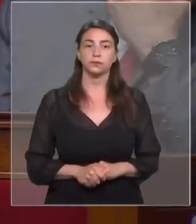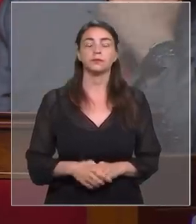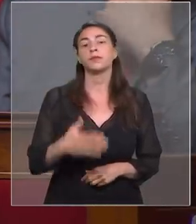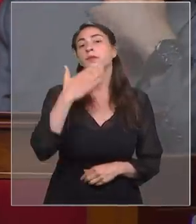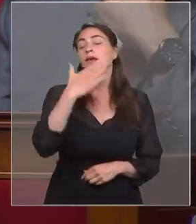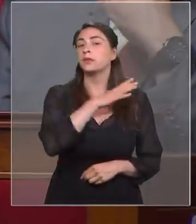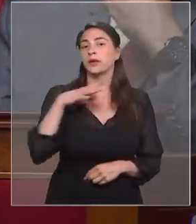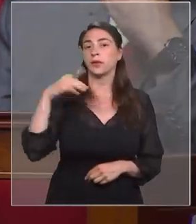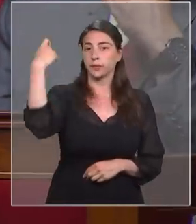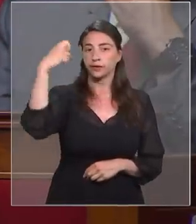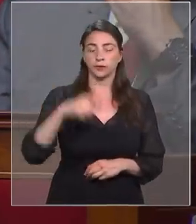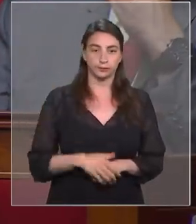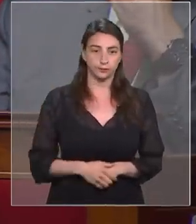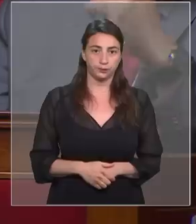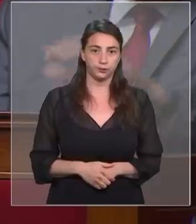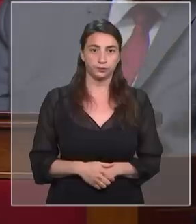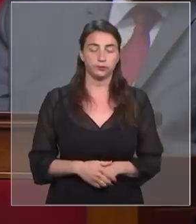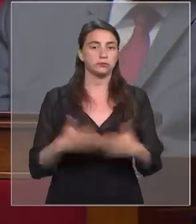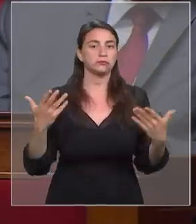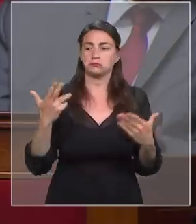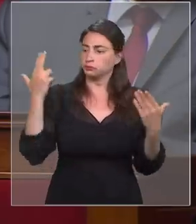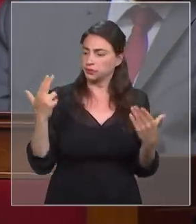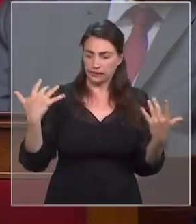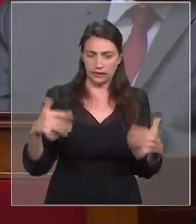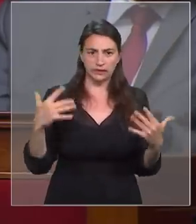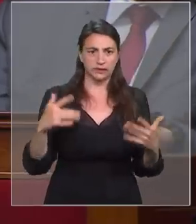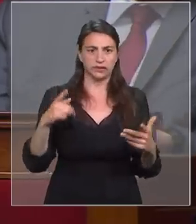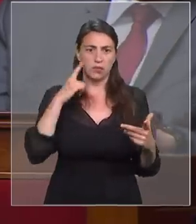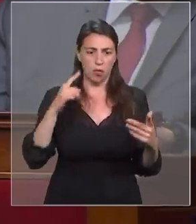Merci Madame la Présidente. Ça a commencé par des brimades sur